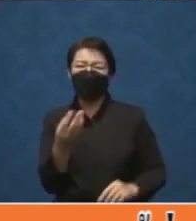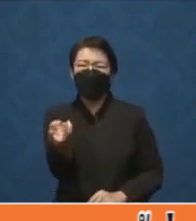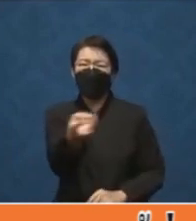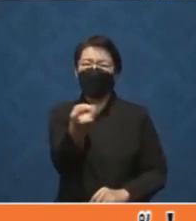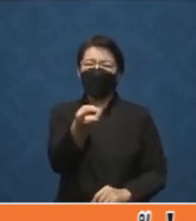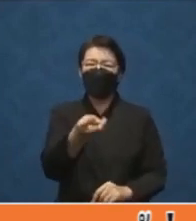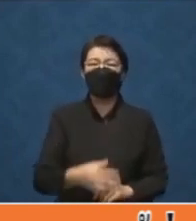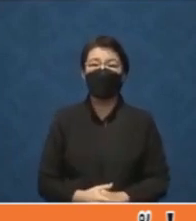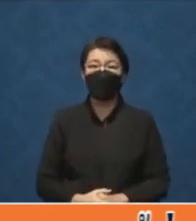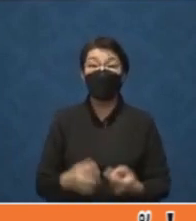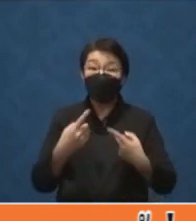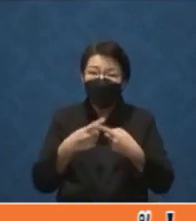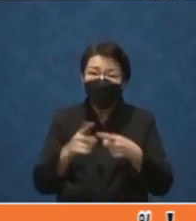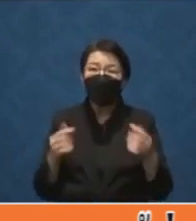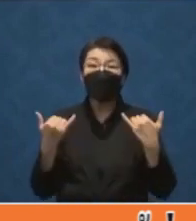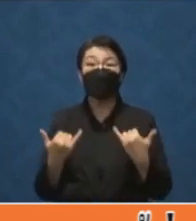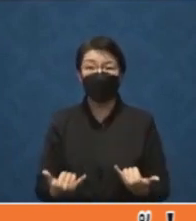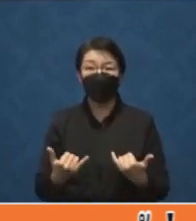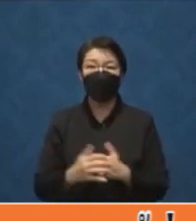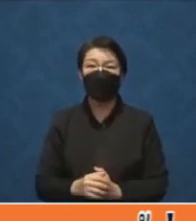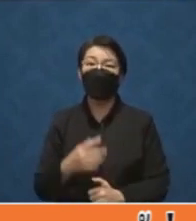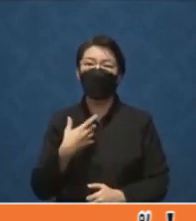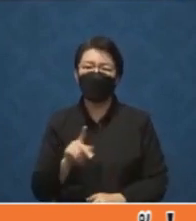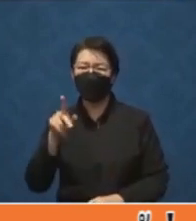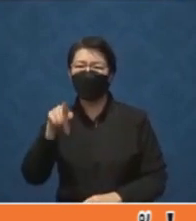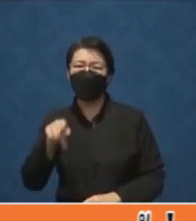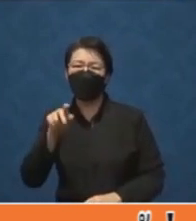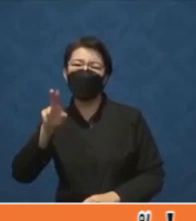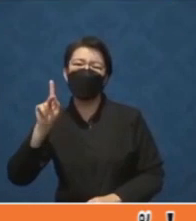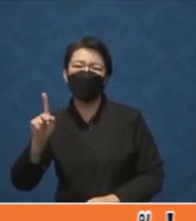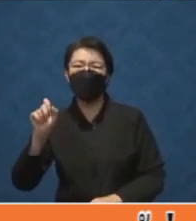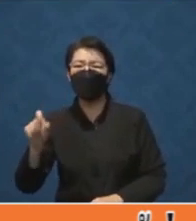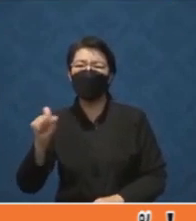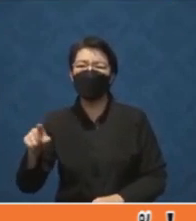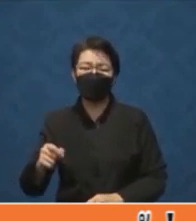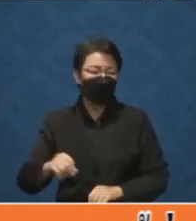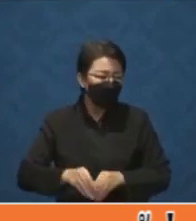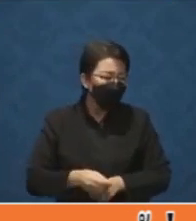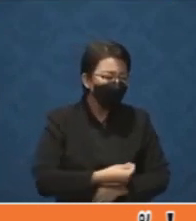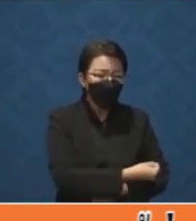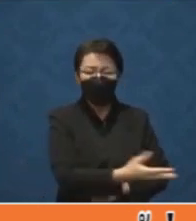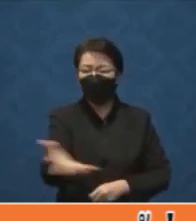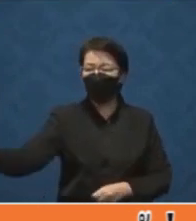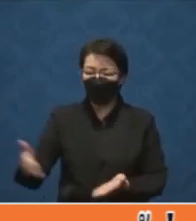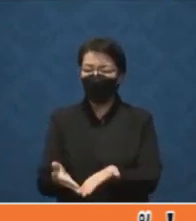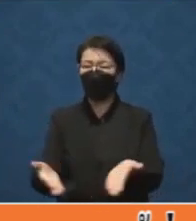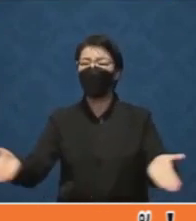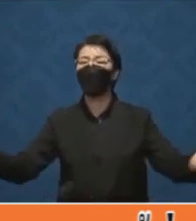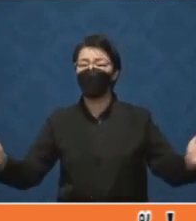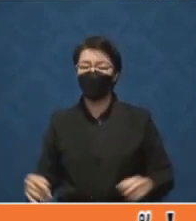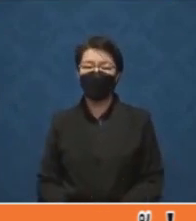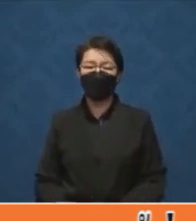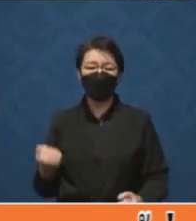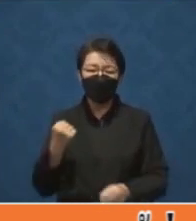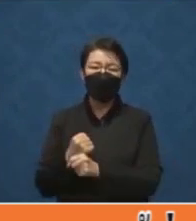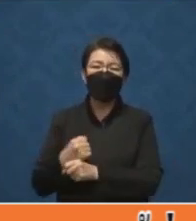น้อยมากแต่เดี๋ยวนี้การอ้างพรก.ฉุกเฉินแบบปูพรมหว่านแหได้กลายเป็นประเ